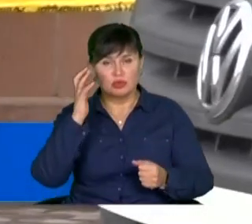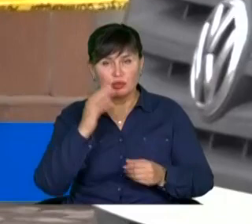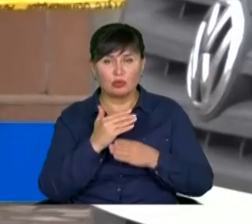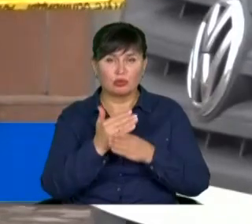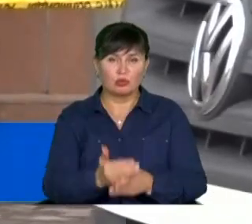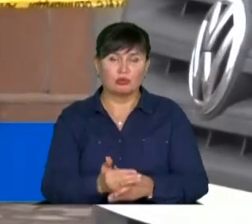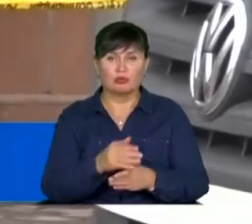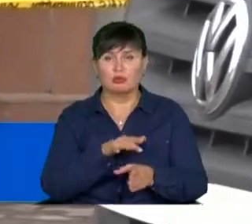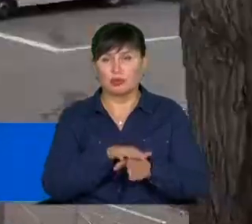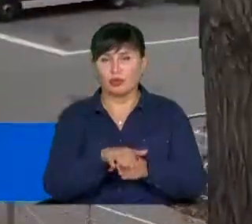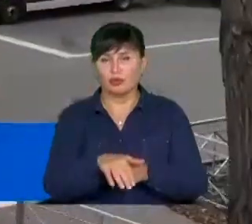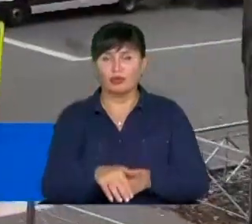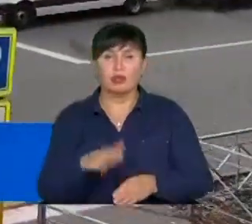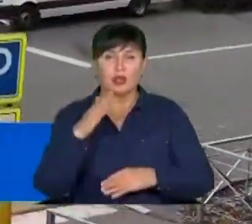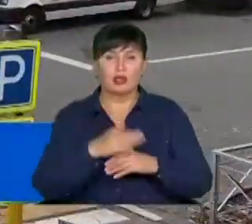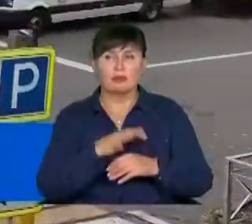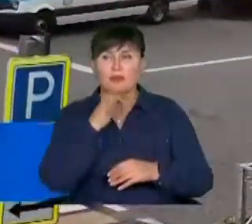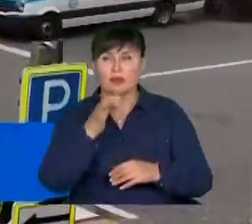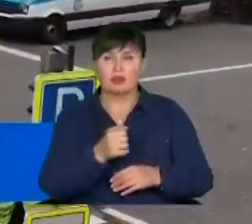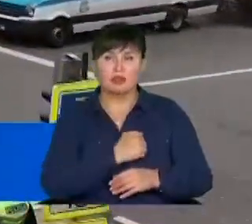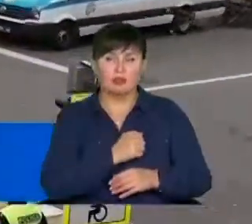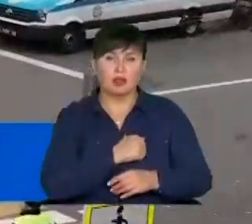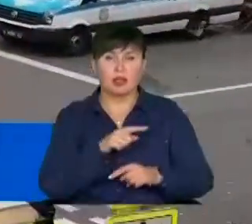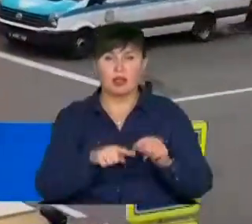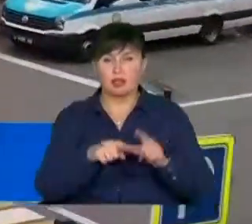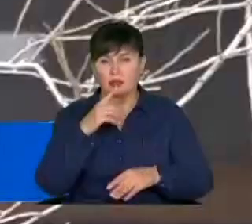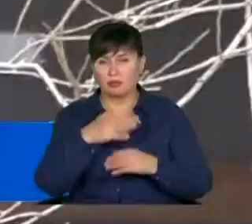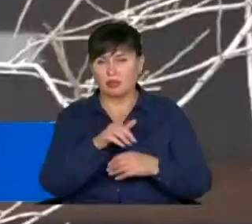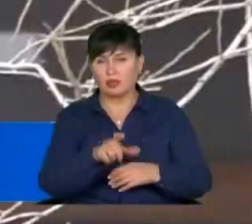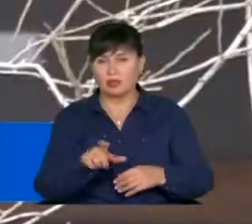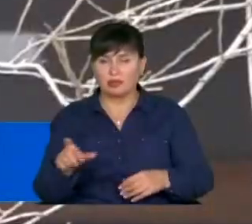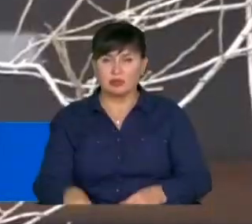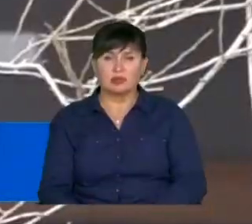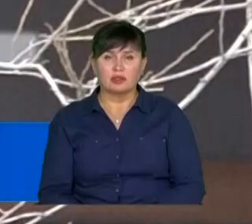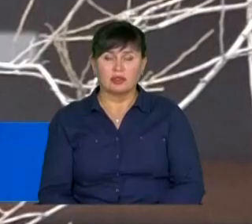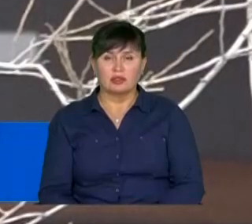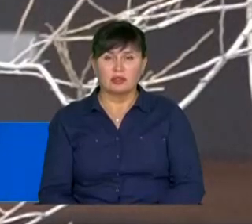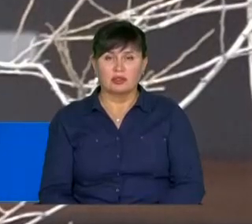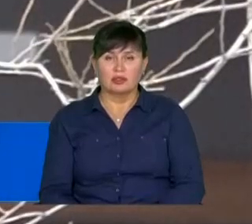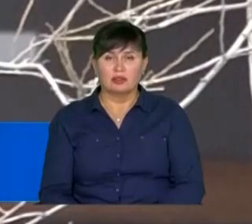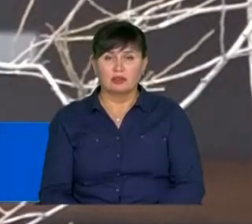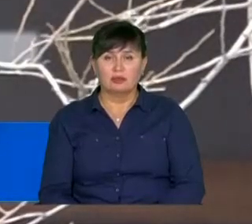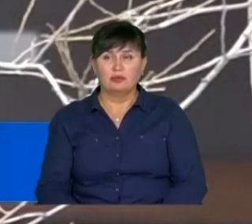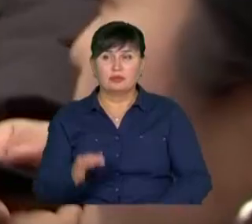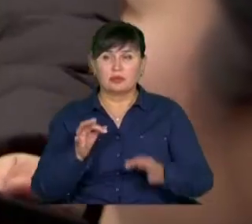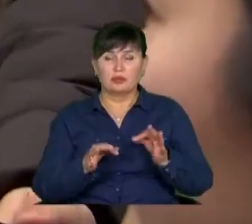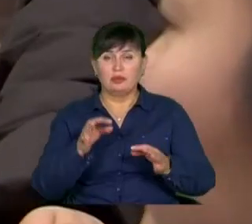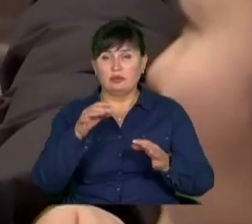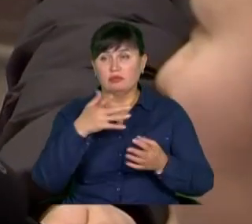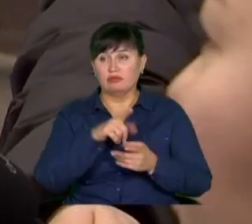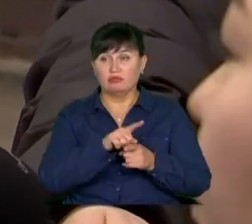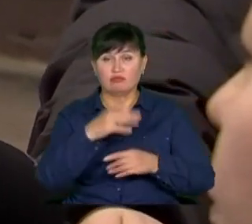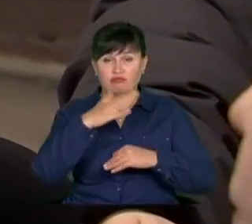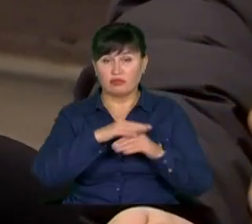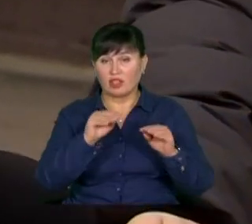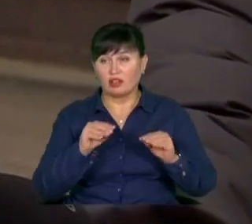психологическую помощь в полном объеме. Аким также выразил соболезнования родным и близким погибших. Соответствующим у нас нормативным актом, который Министерство здравоохранения